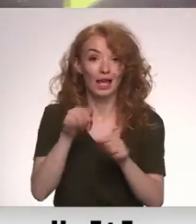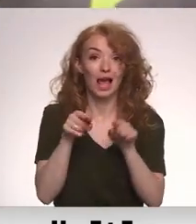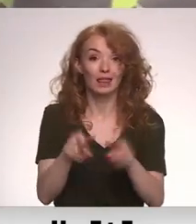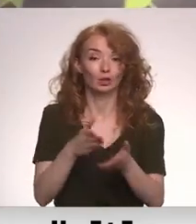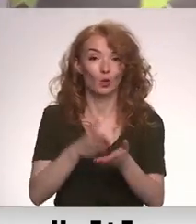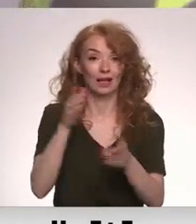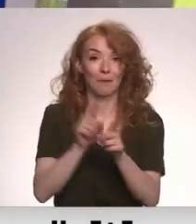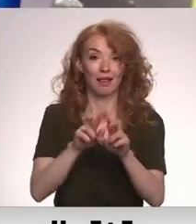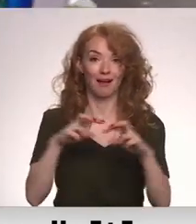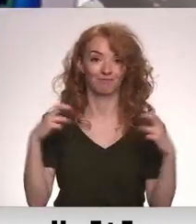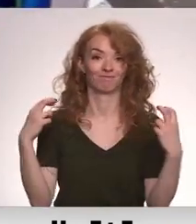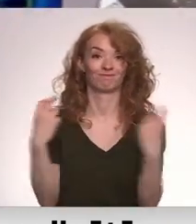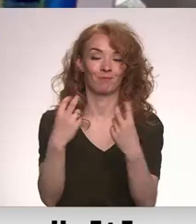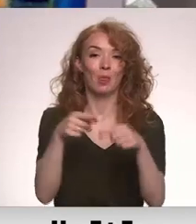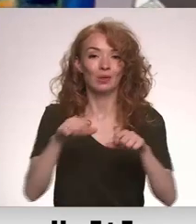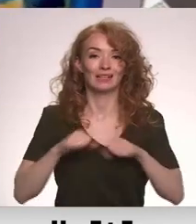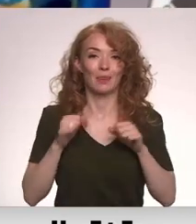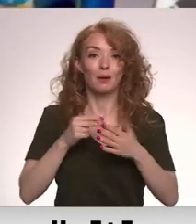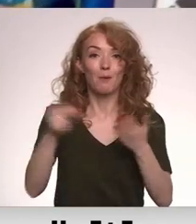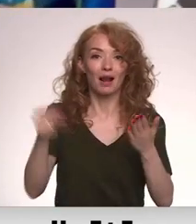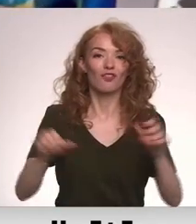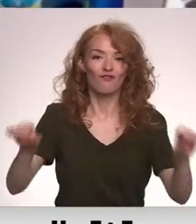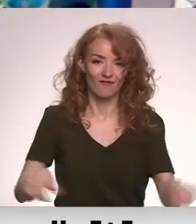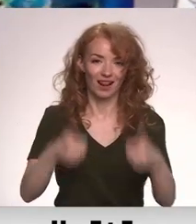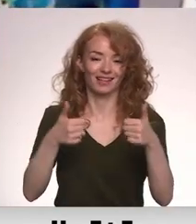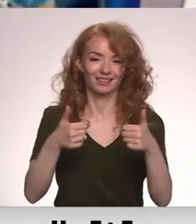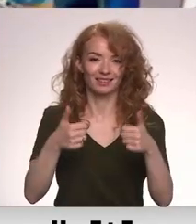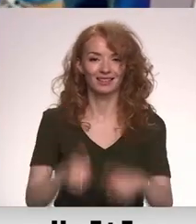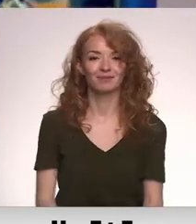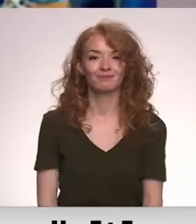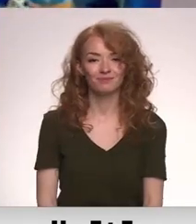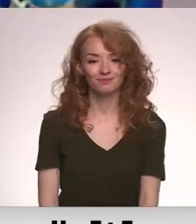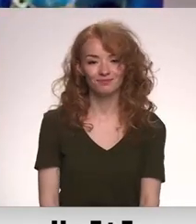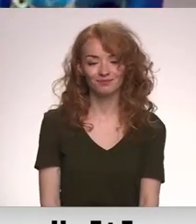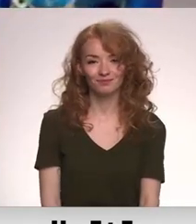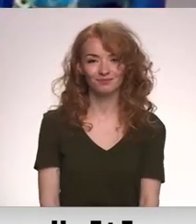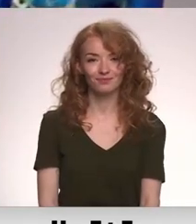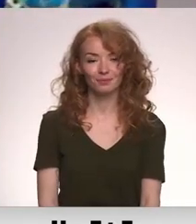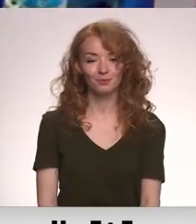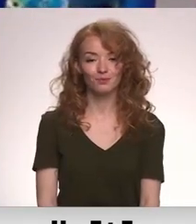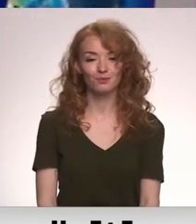notikt sēžoties pie viena galda, to centās parakstīt vienlaikus. Dāvids Freidenfelds, Latvijas televīzija.